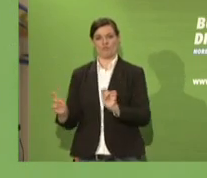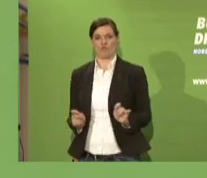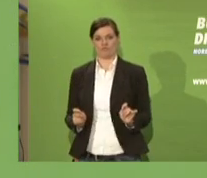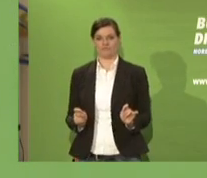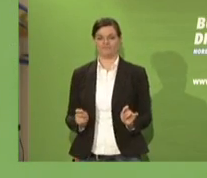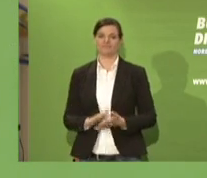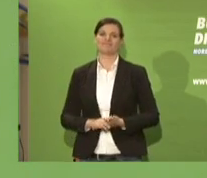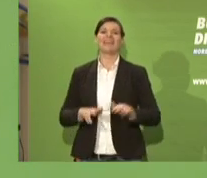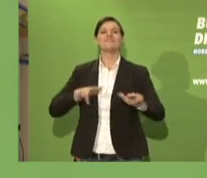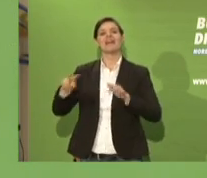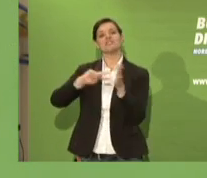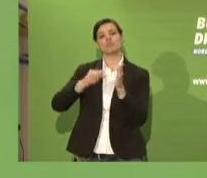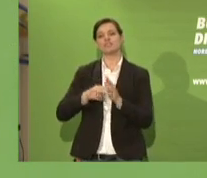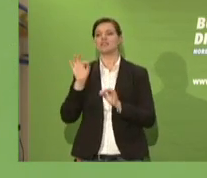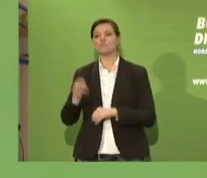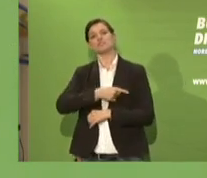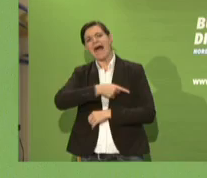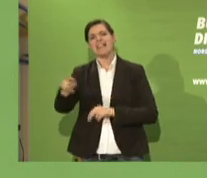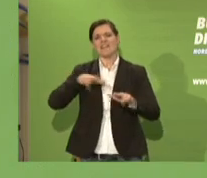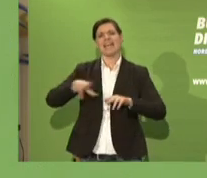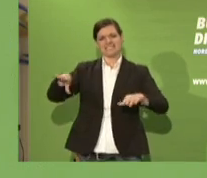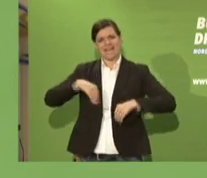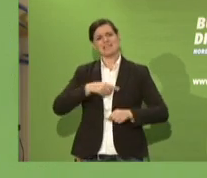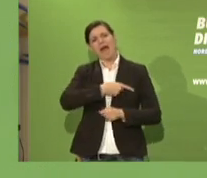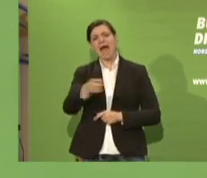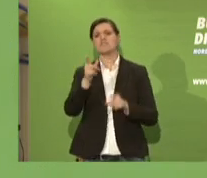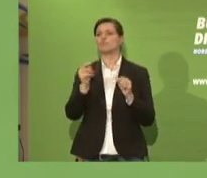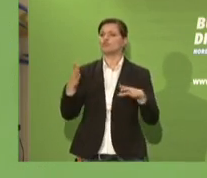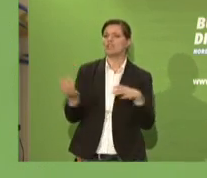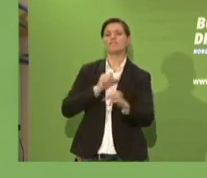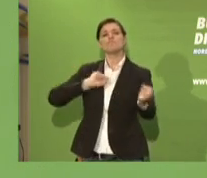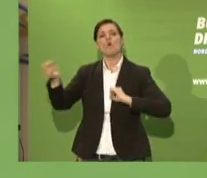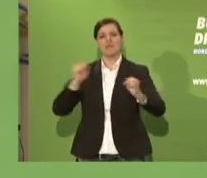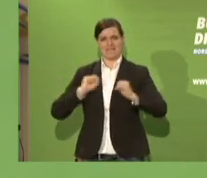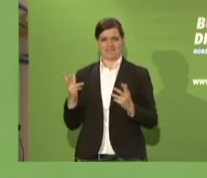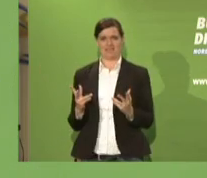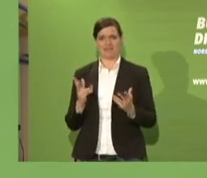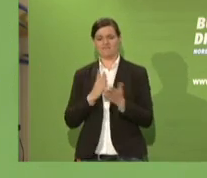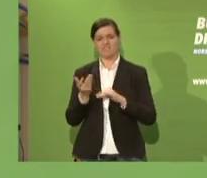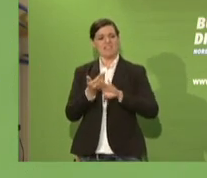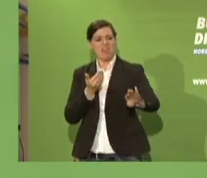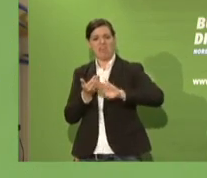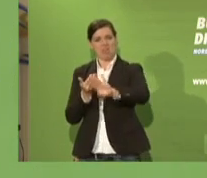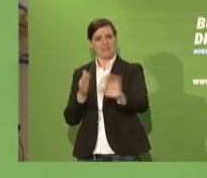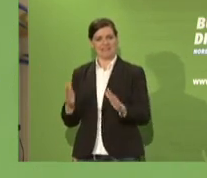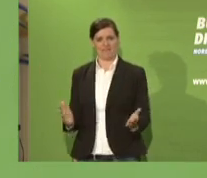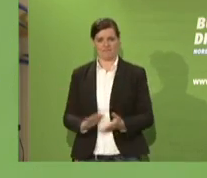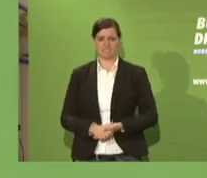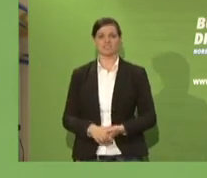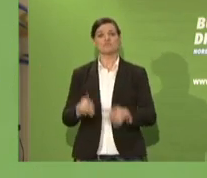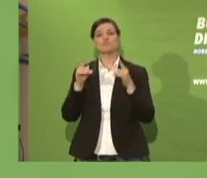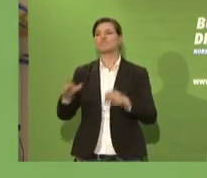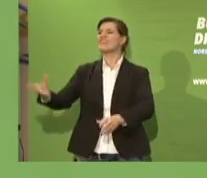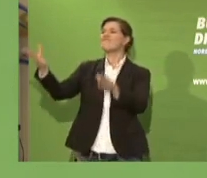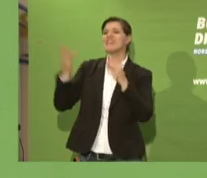Verkehrspolitik, die allen Verkehrsteilnehmerinnen und Verkehrsteilnehmern Mobilität ermöglicht und keinen ausgrenzt. Für eine